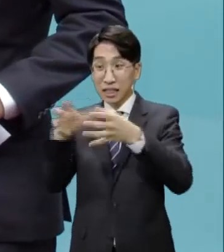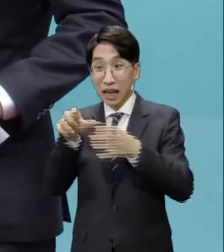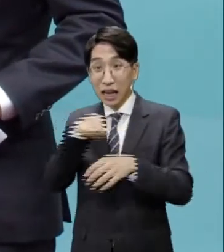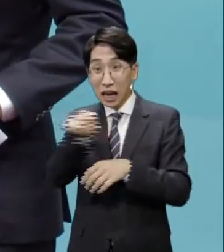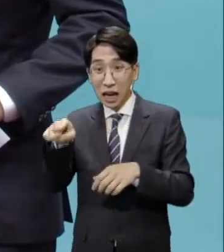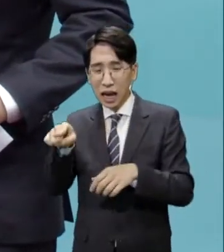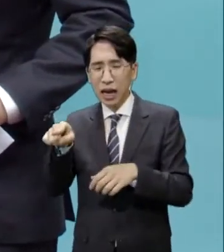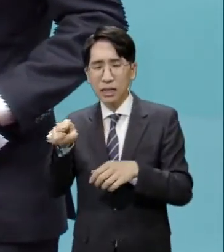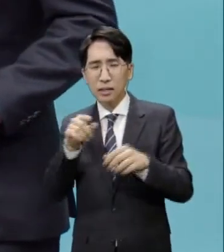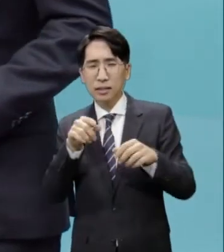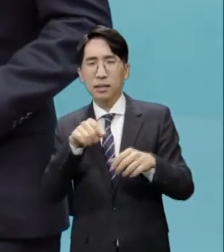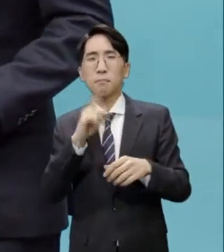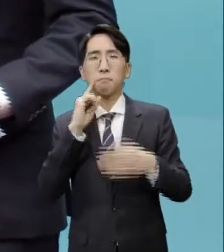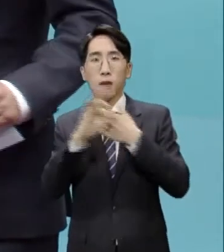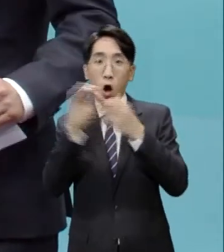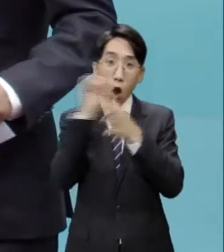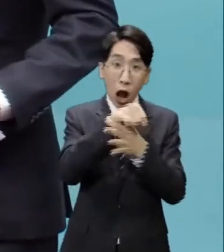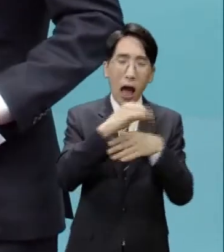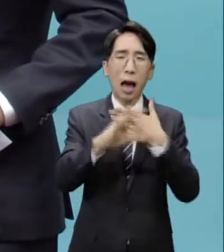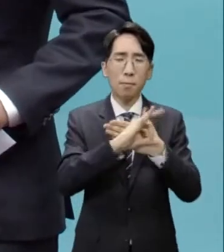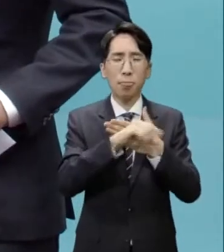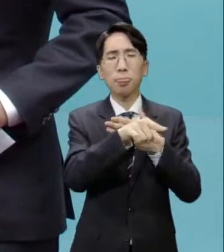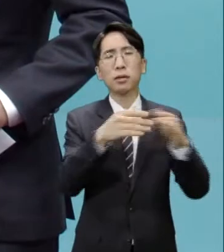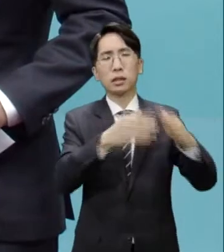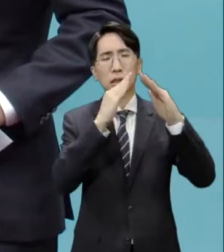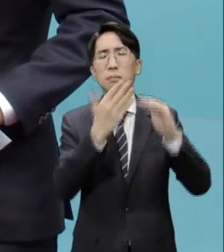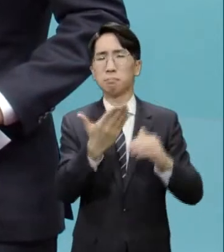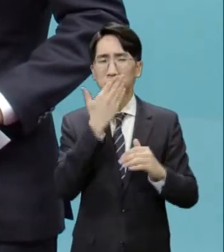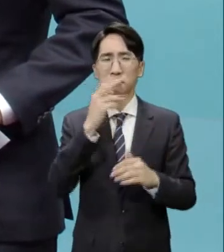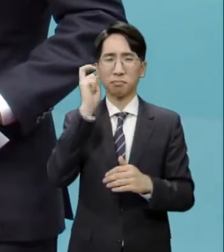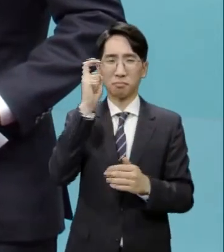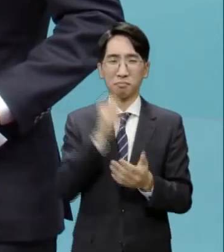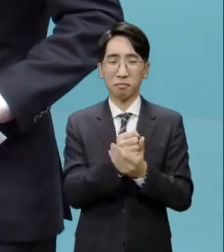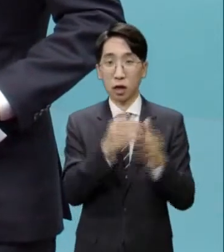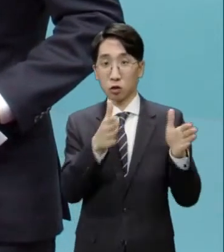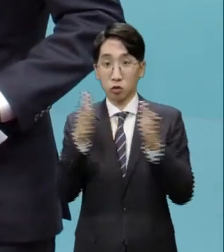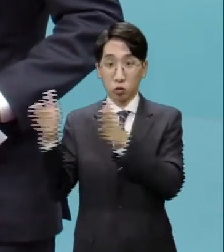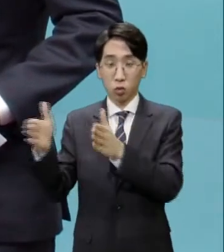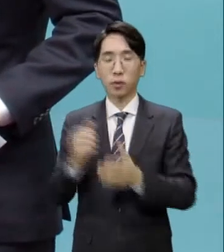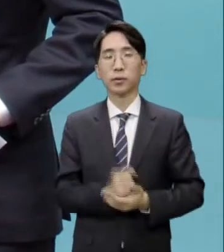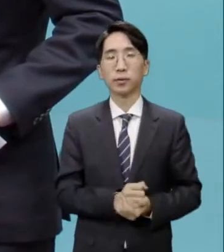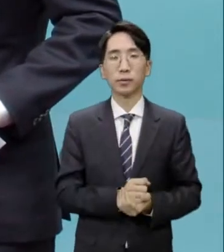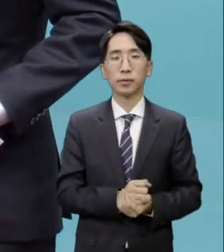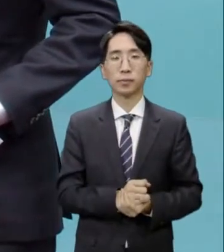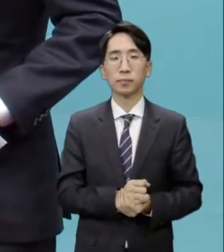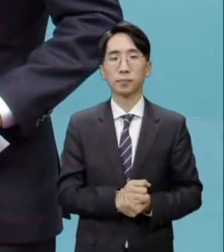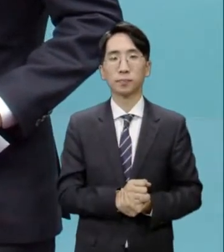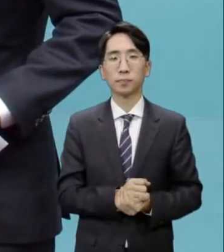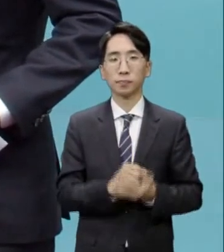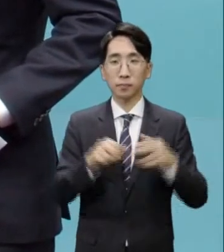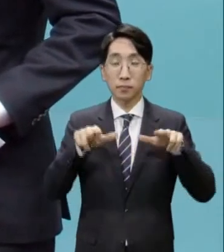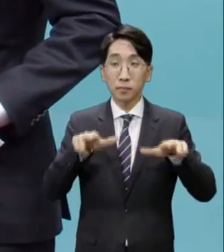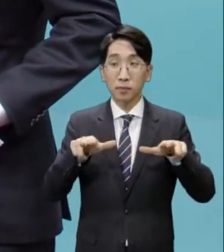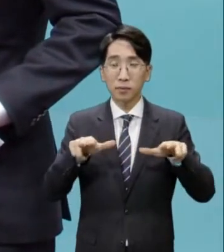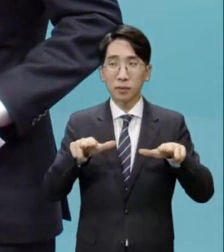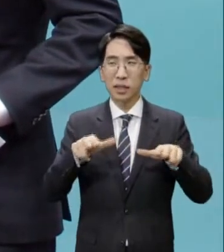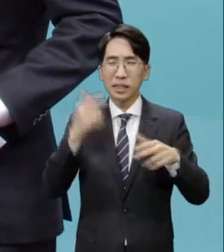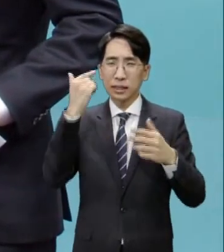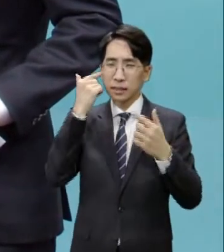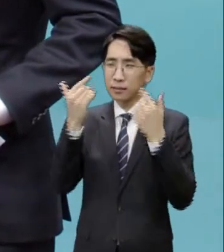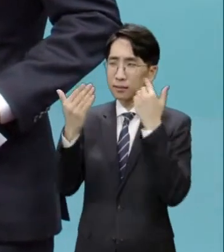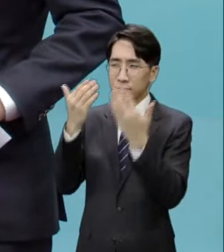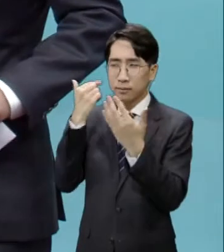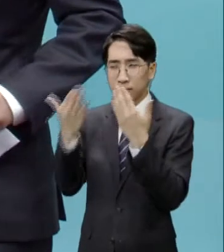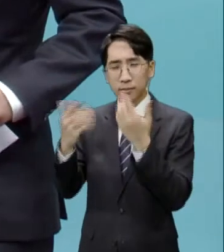지켜보도록 하죠 자 서울 걸린 된 교섭단체 대표 연설 내용을 전해 드렸고 이번에는 대정부 질문과 관련된